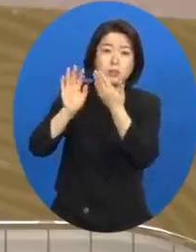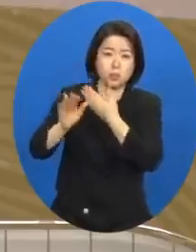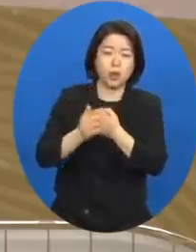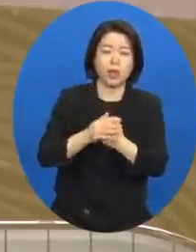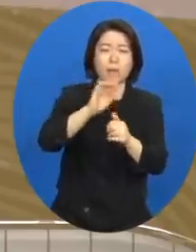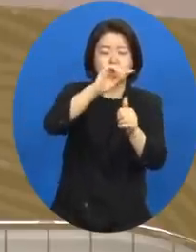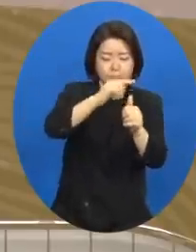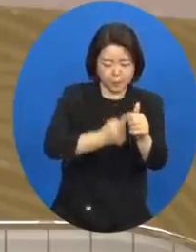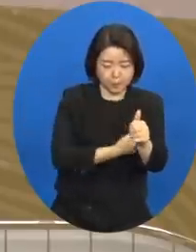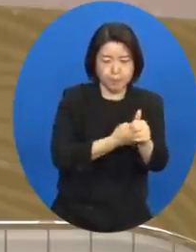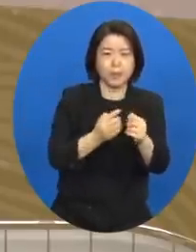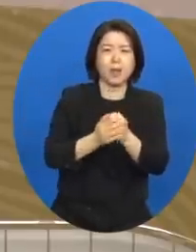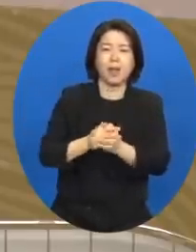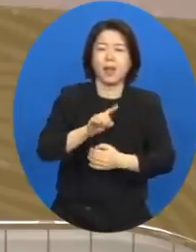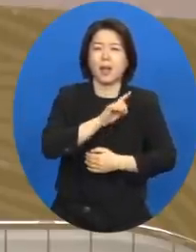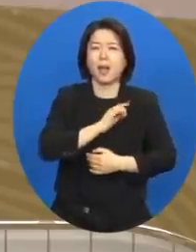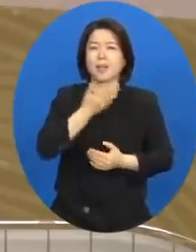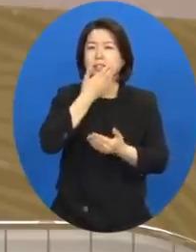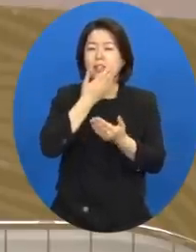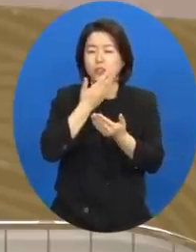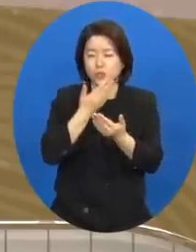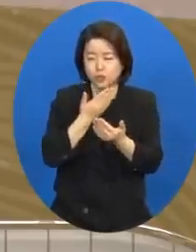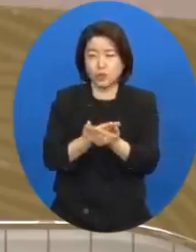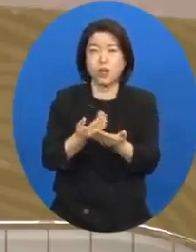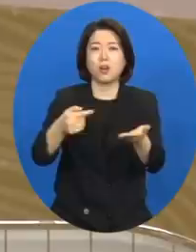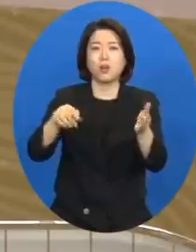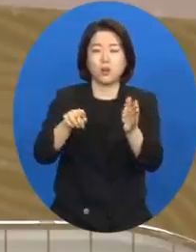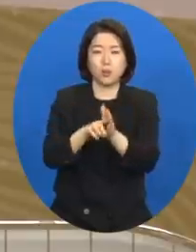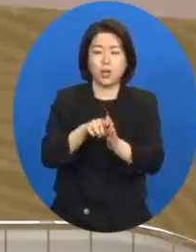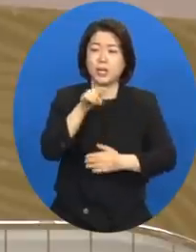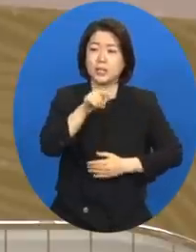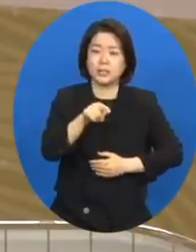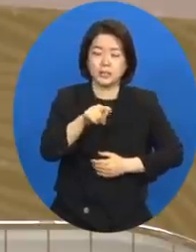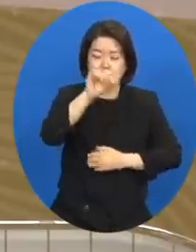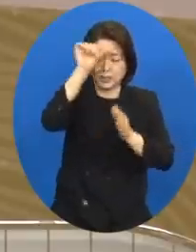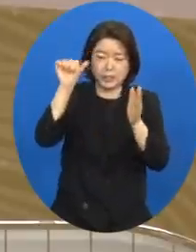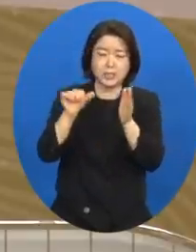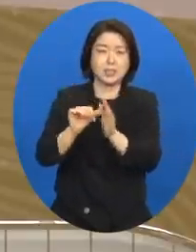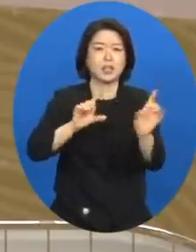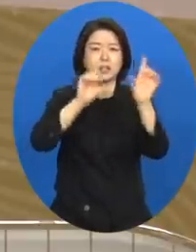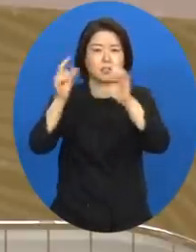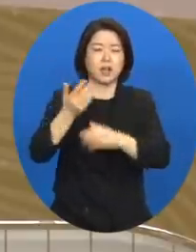비로소 가장 중요한 것을 위해서 그 인생을 살게 되는 거예요.